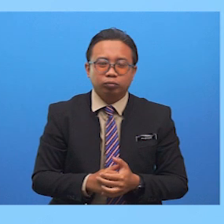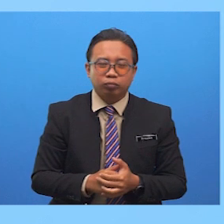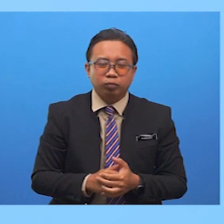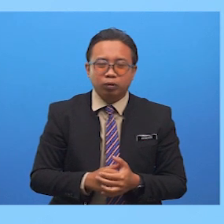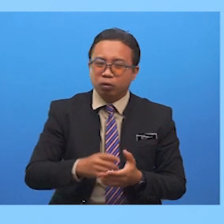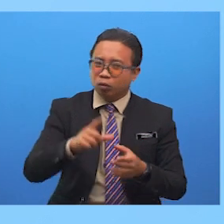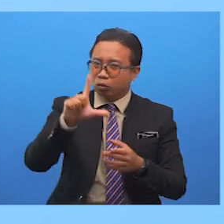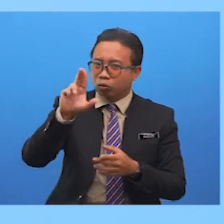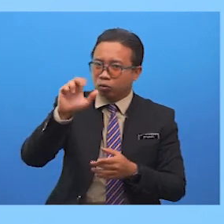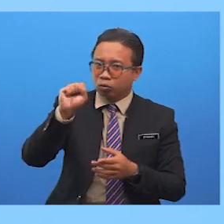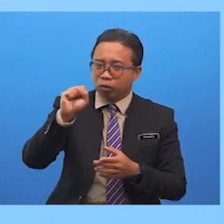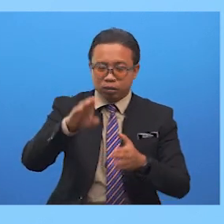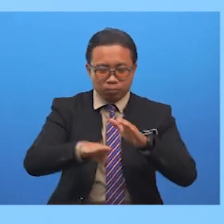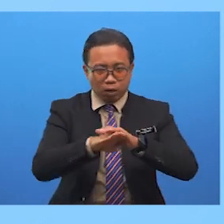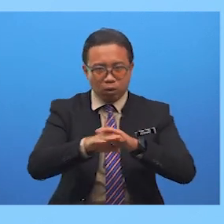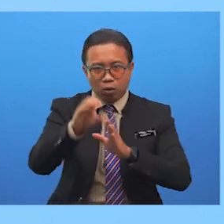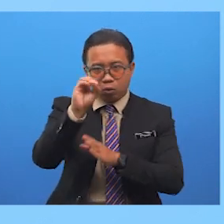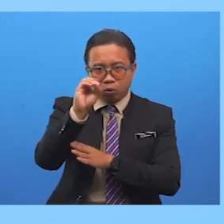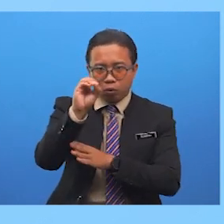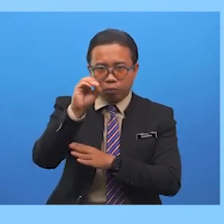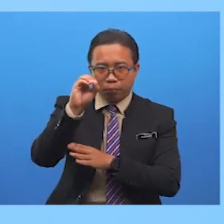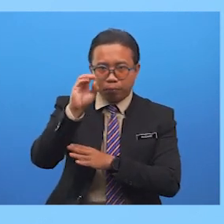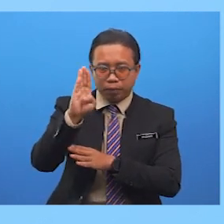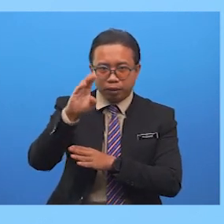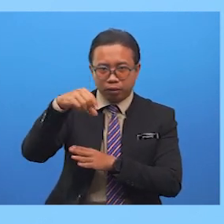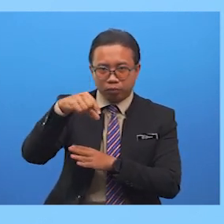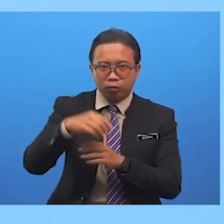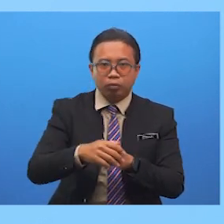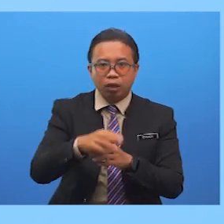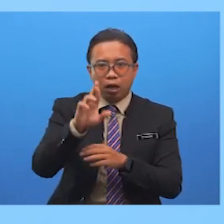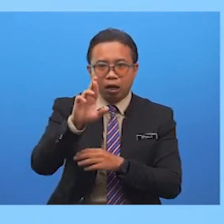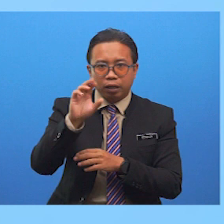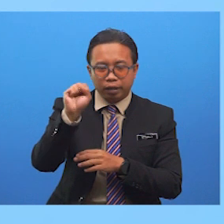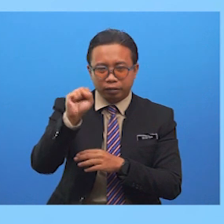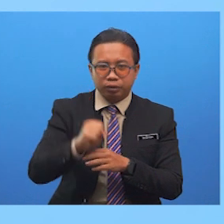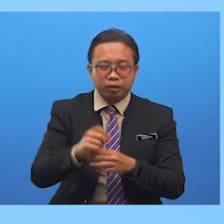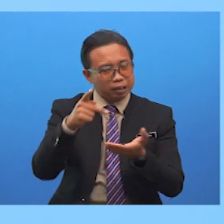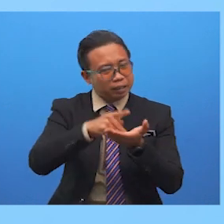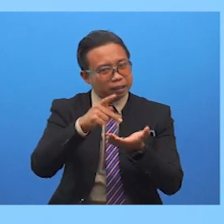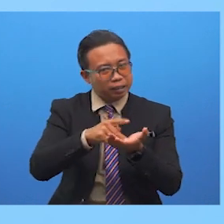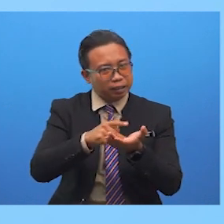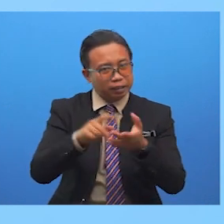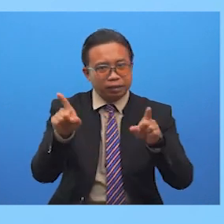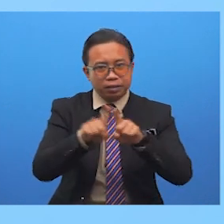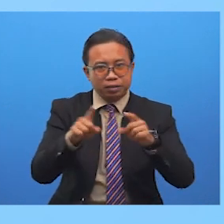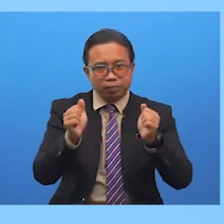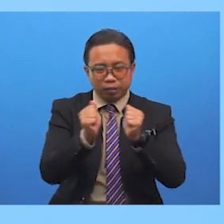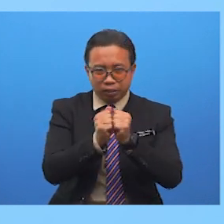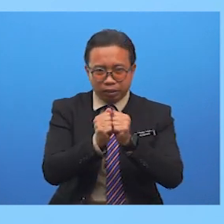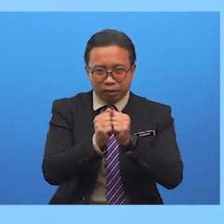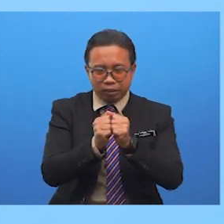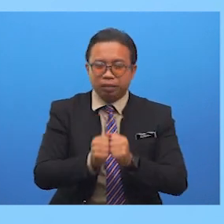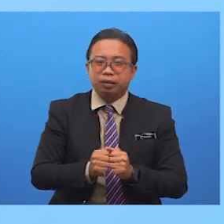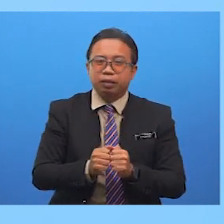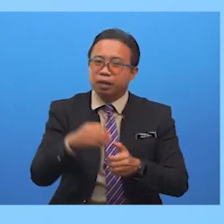make luas di bawah graph kopi-q dan graf RS dihitung kemudian bersamaan